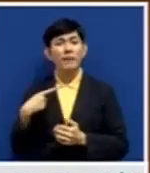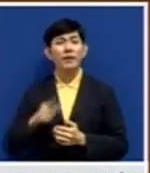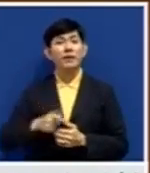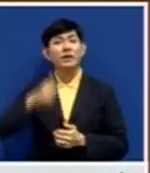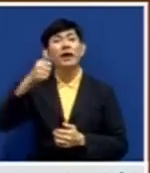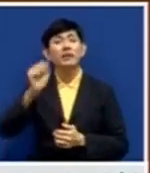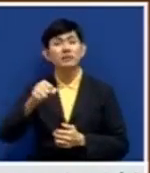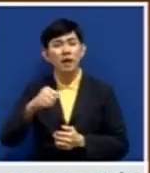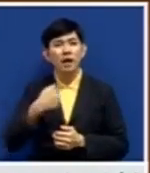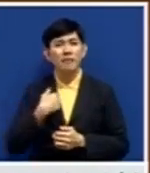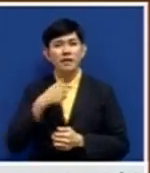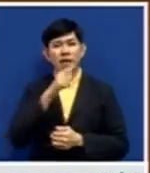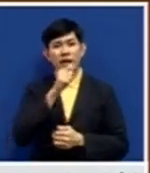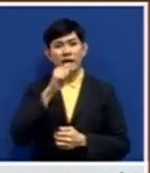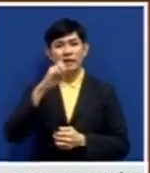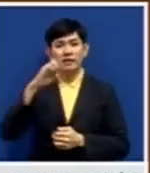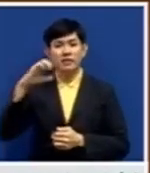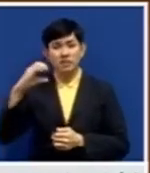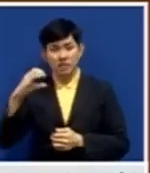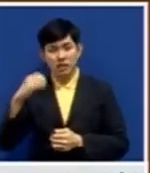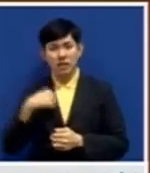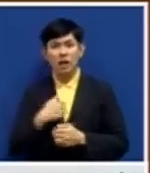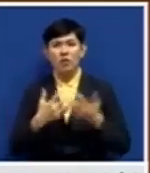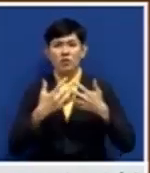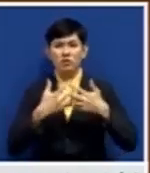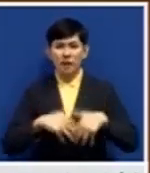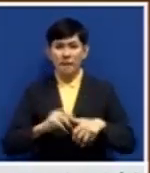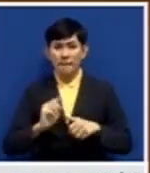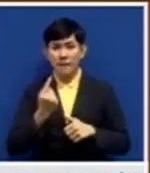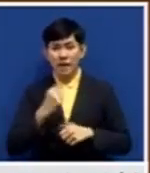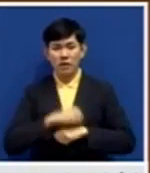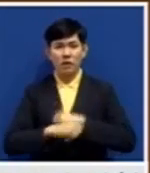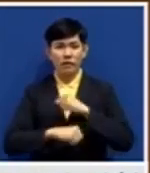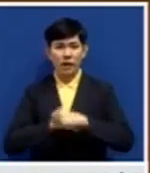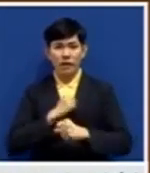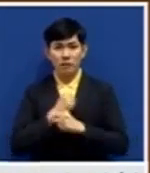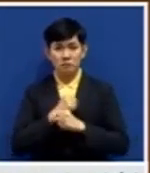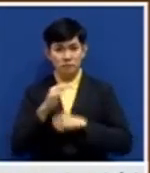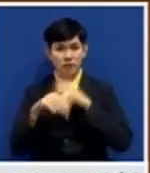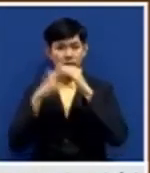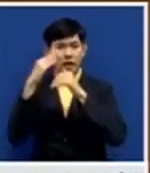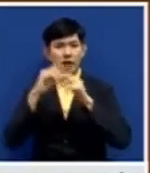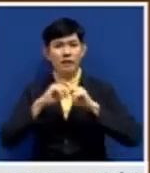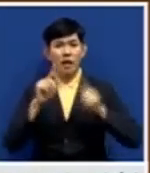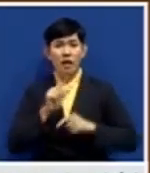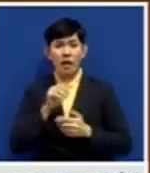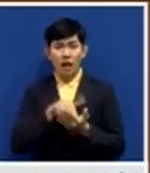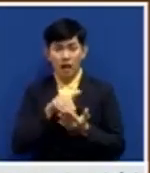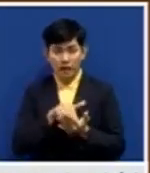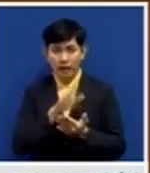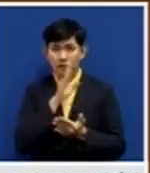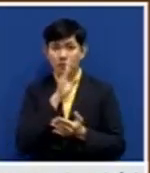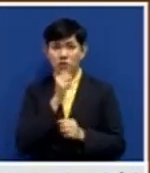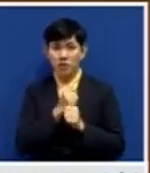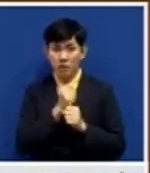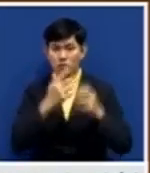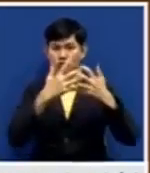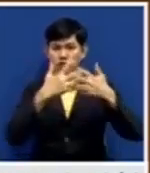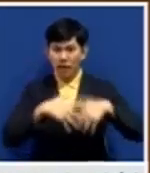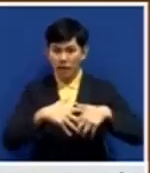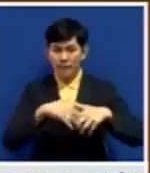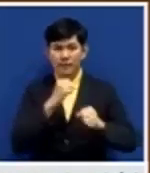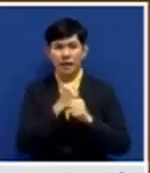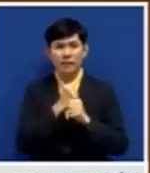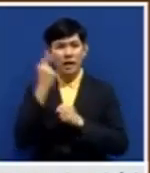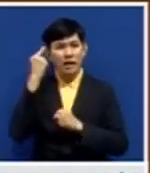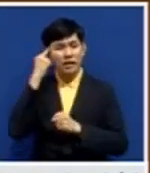พราะเมื่อมี EEC แล้วอุตสาหกรรมใหม่มันก็เกิดขึ้นที่นั่นแต่หลักการก็คือว่าเมื่อคุณเกิดอุตสาหกรรมที่นั่นก็อย่าไปสร้าง